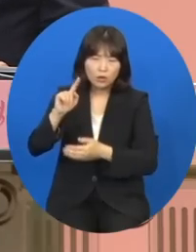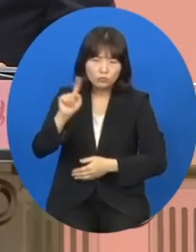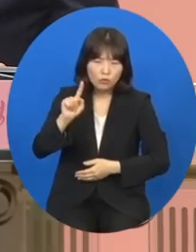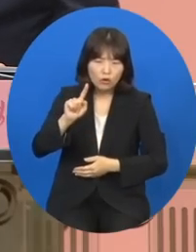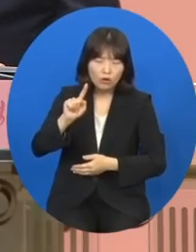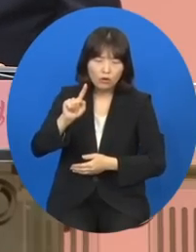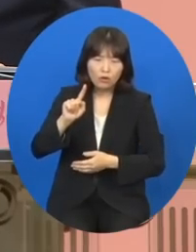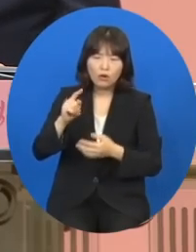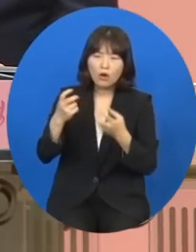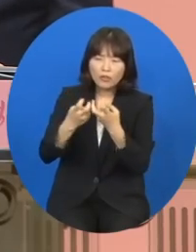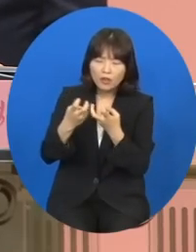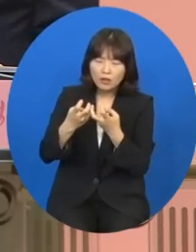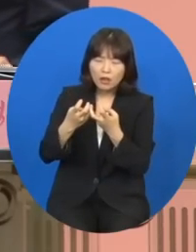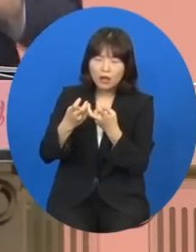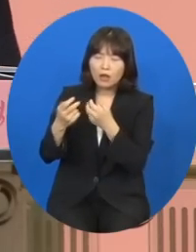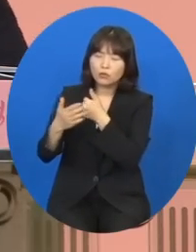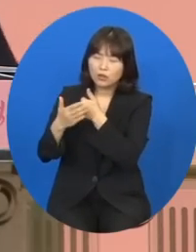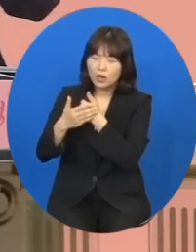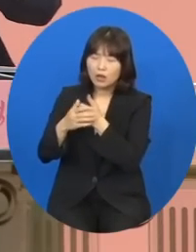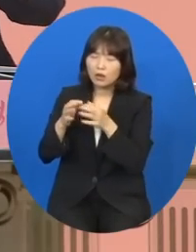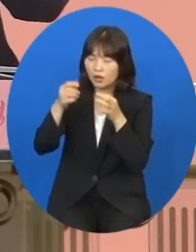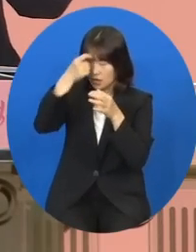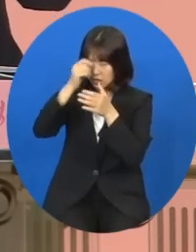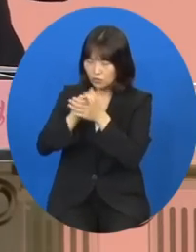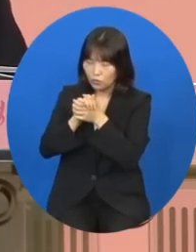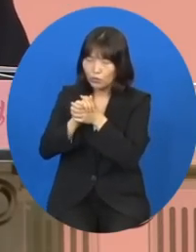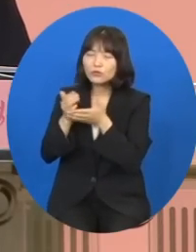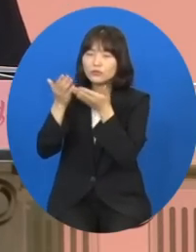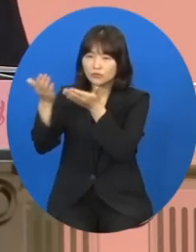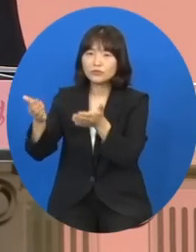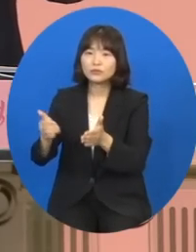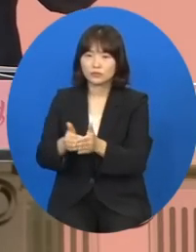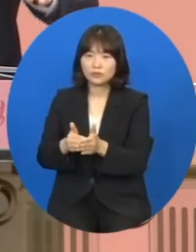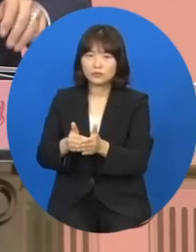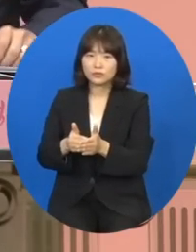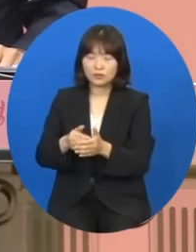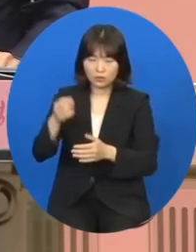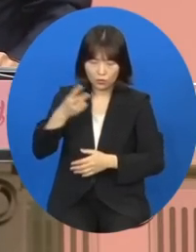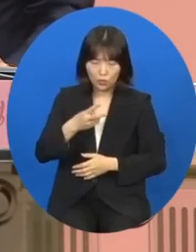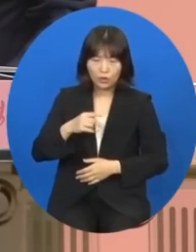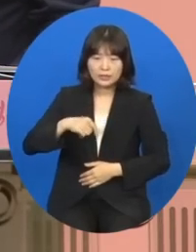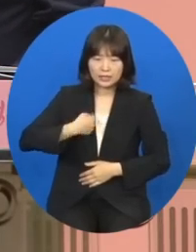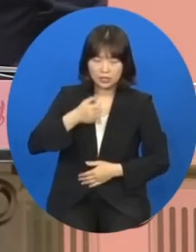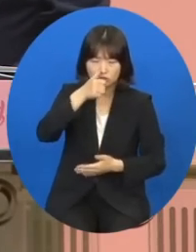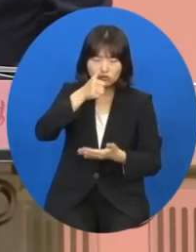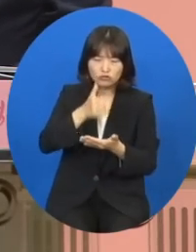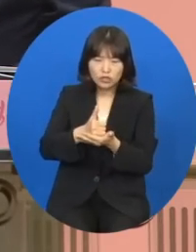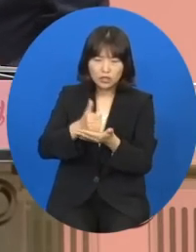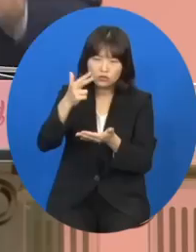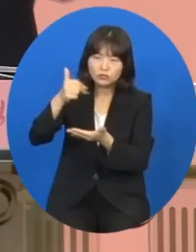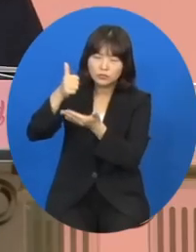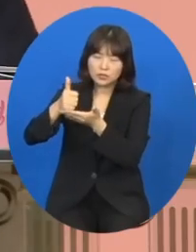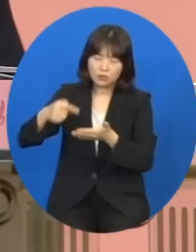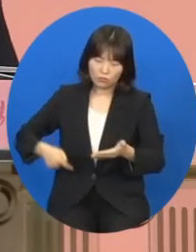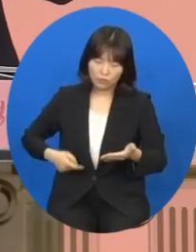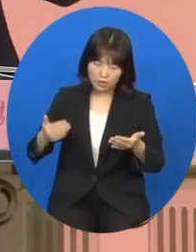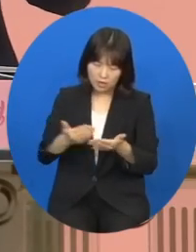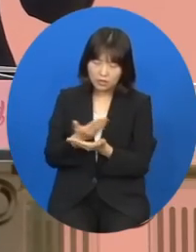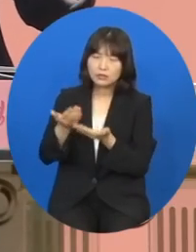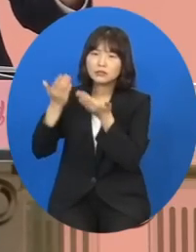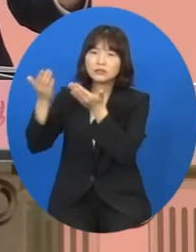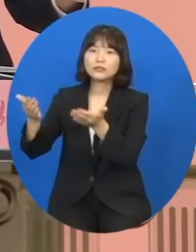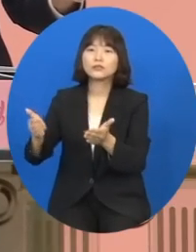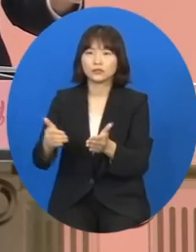어떻게든 해 달라고 강구해 습니다 이후에 벤즈 더 패스 n 쓰고 자신의 죄를 중요 앞에 회개했습니다 리 바스크